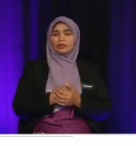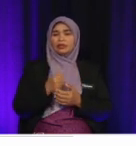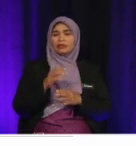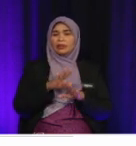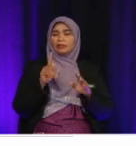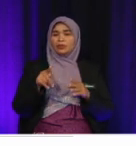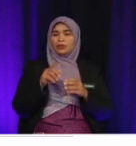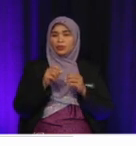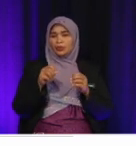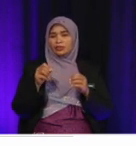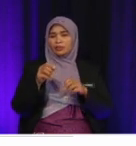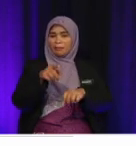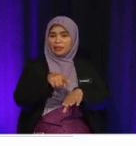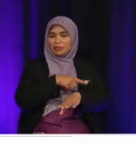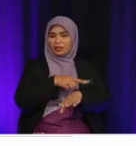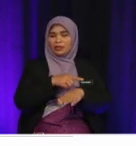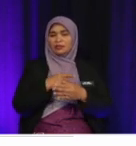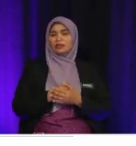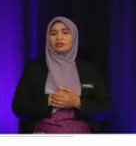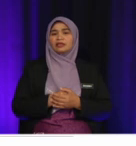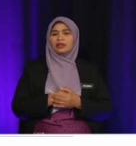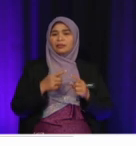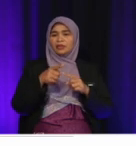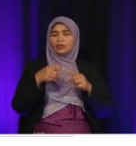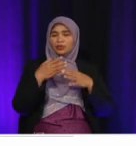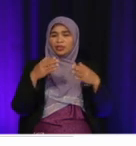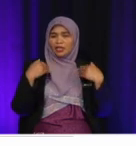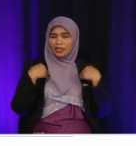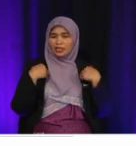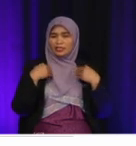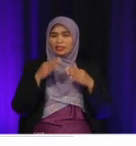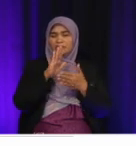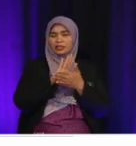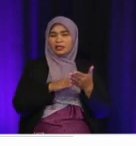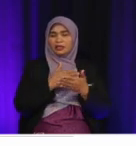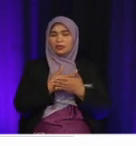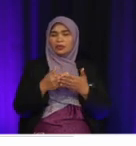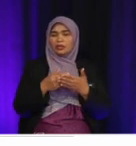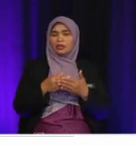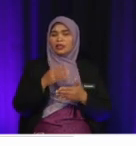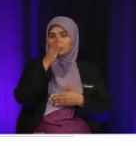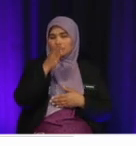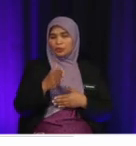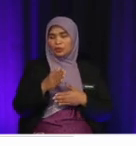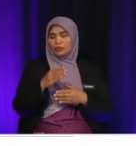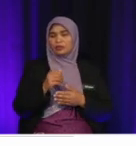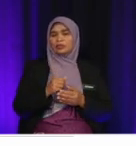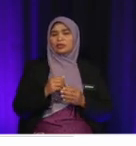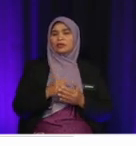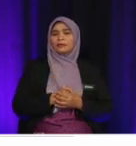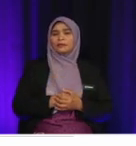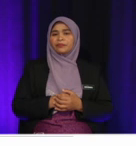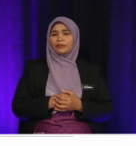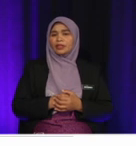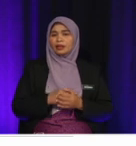menulis panjang lebar kan sebab dia mesti ada gabungan ni gandingan ni ahli Sunnah Wal Jamaah cakap apa muktazilah cakap